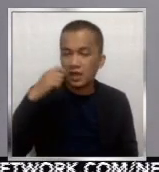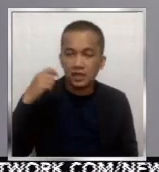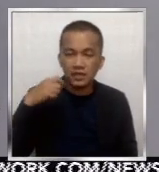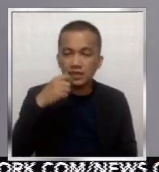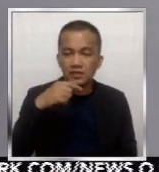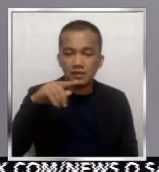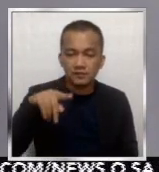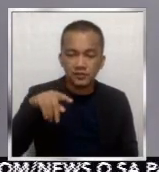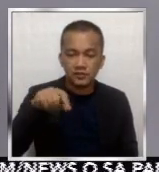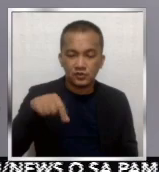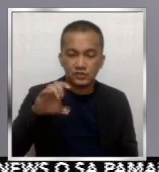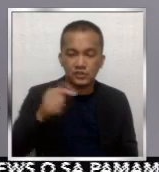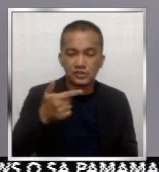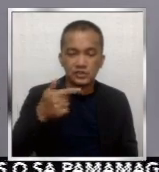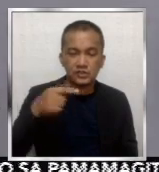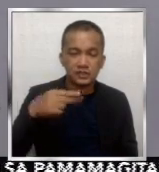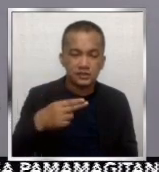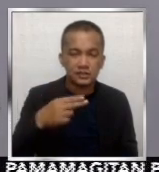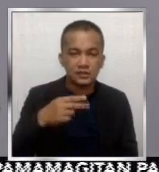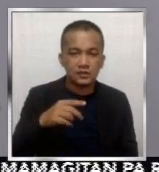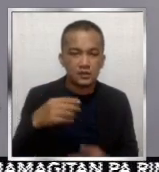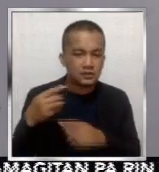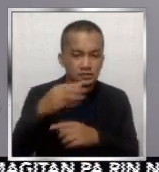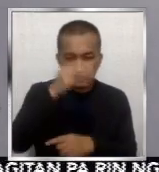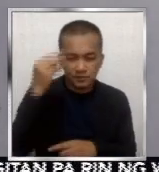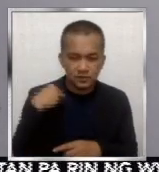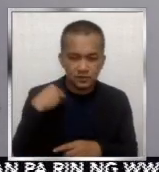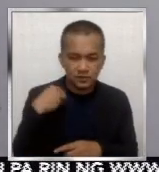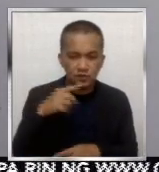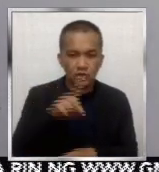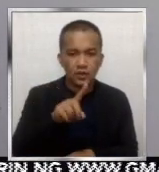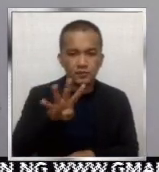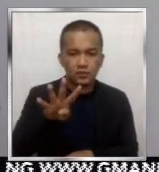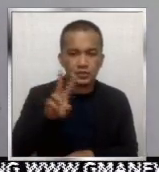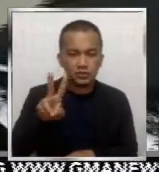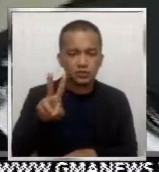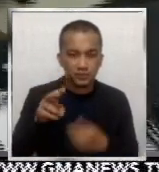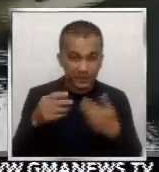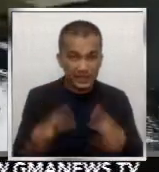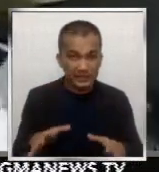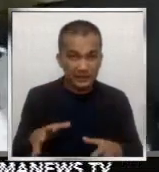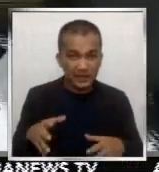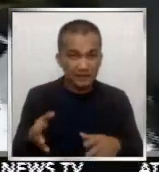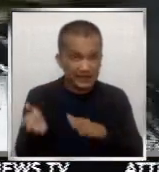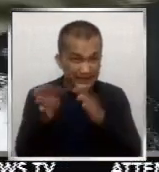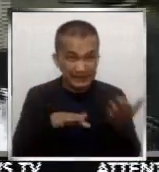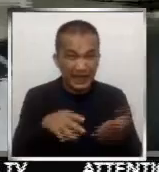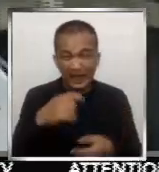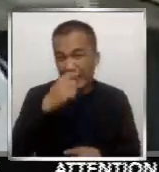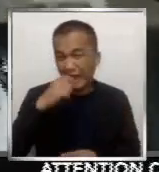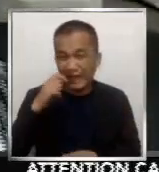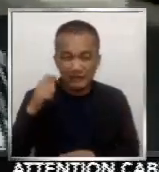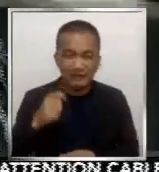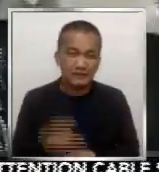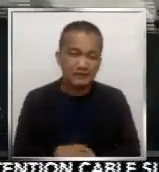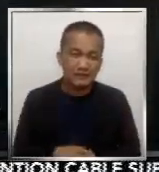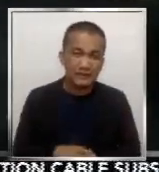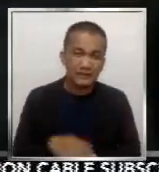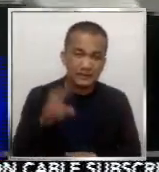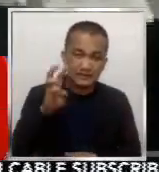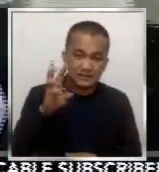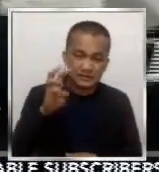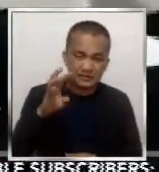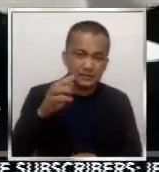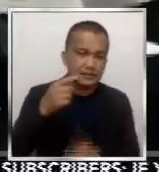mula Marso, 142 ang post-mortem o mga patay na. Sa mga ito, 16 ang